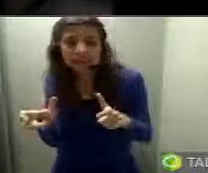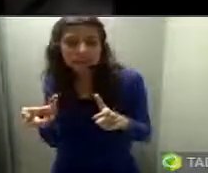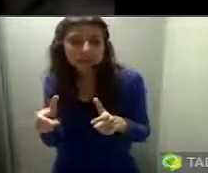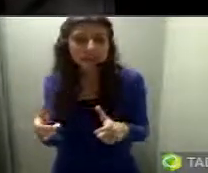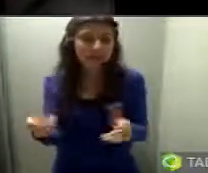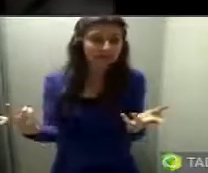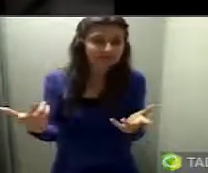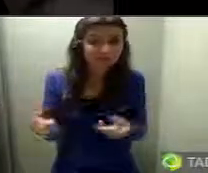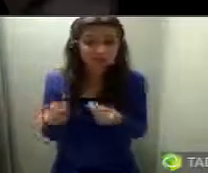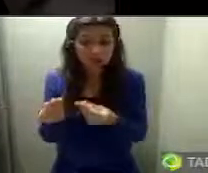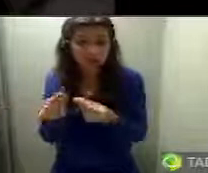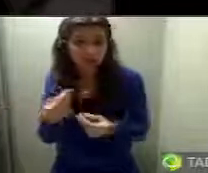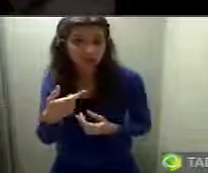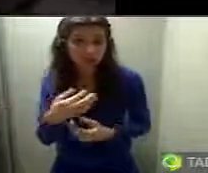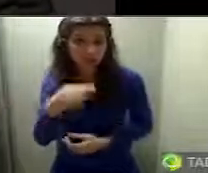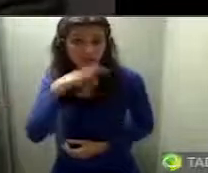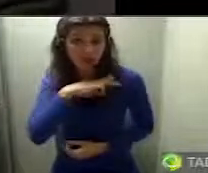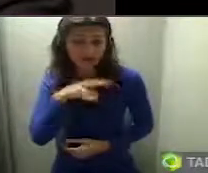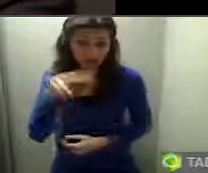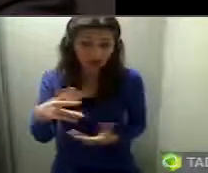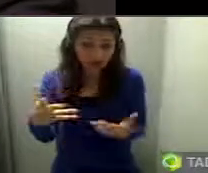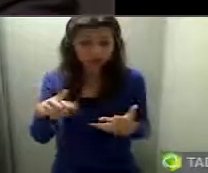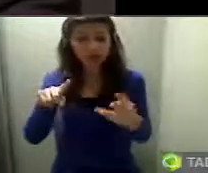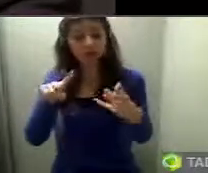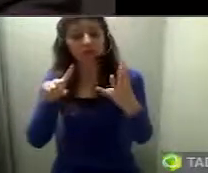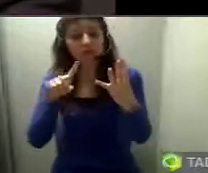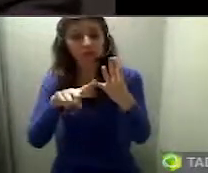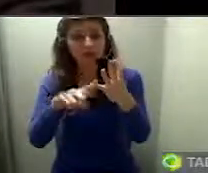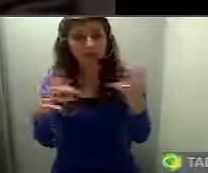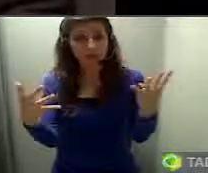Et il y avait aussi